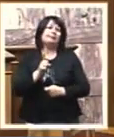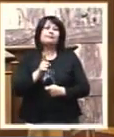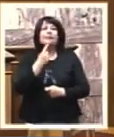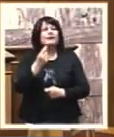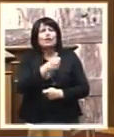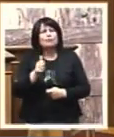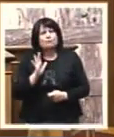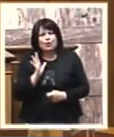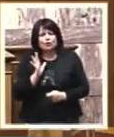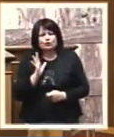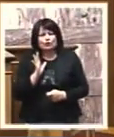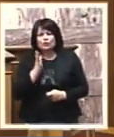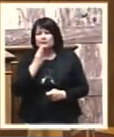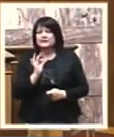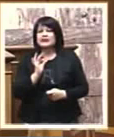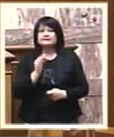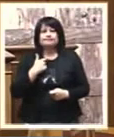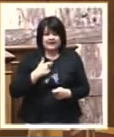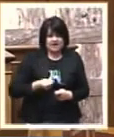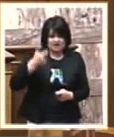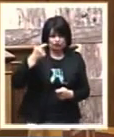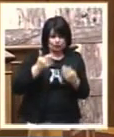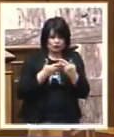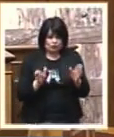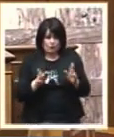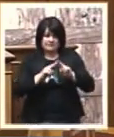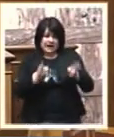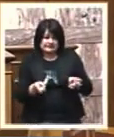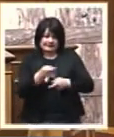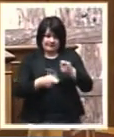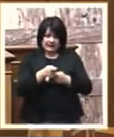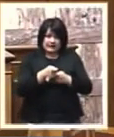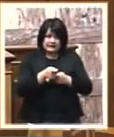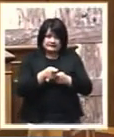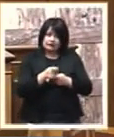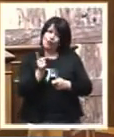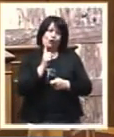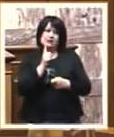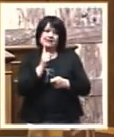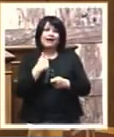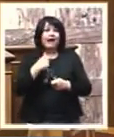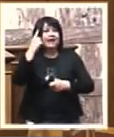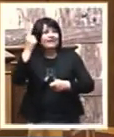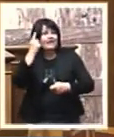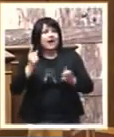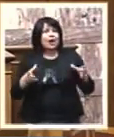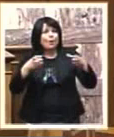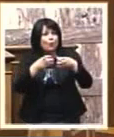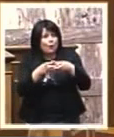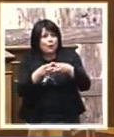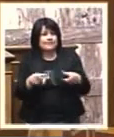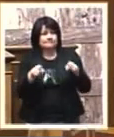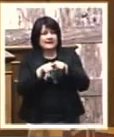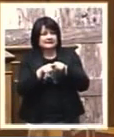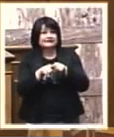με το άνοιγμα, το ρίσκο του ανοίγματος μιας επιχείρησης. Το ταυτίζω με την δημιουργικότητα και συλλογικότητα του Ελληνισμού